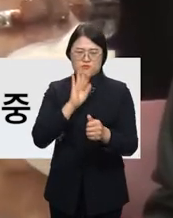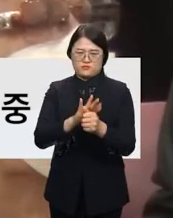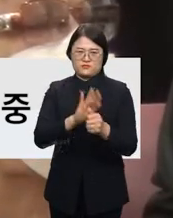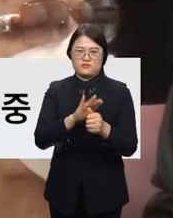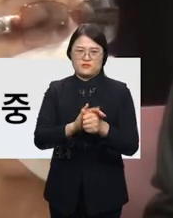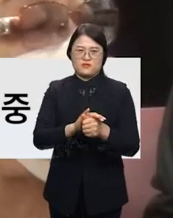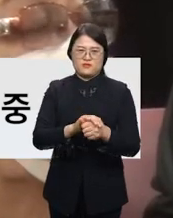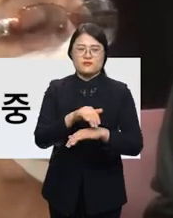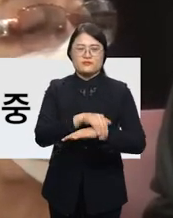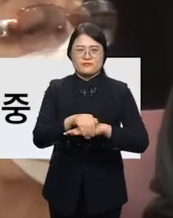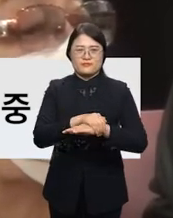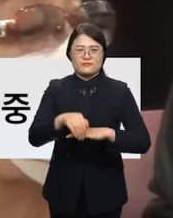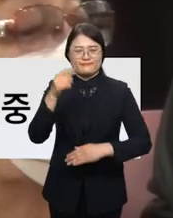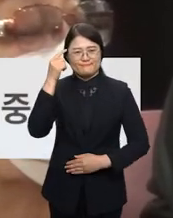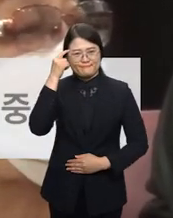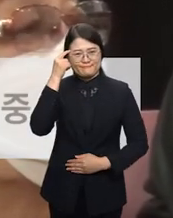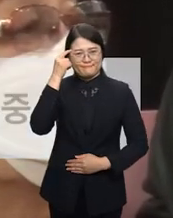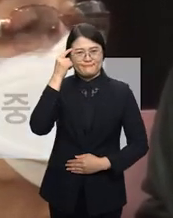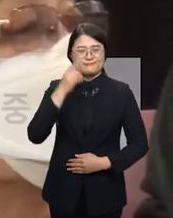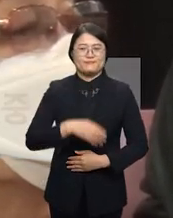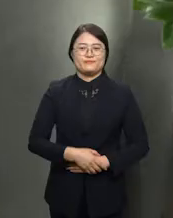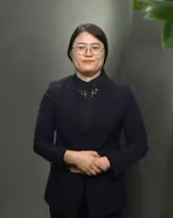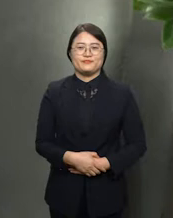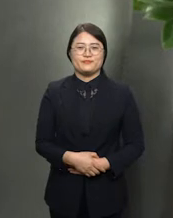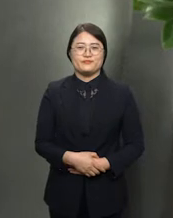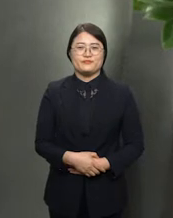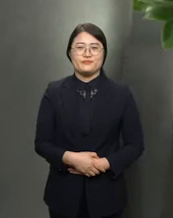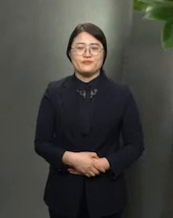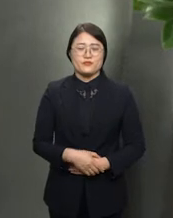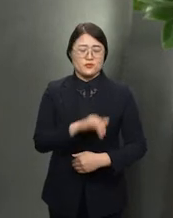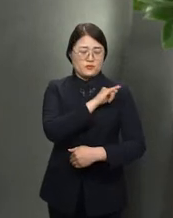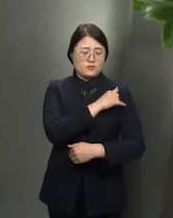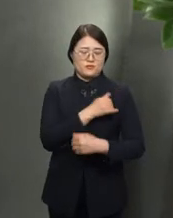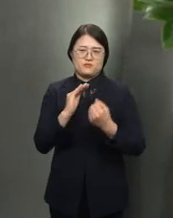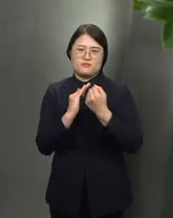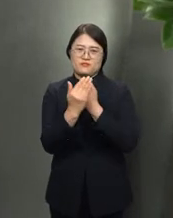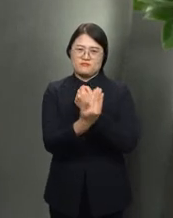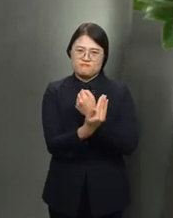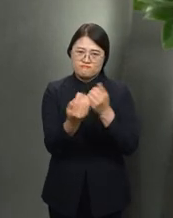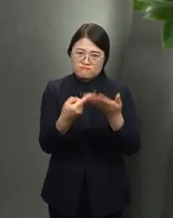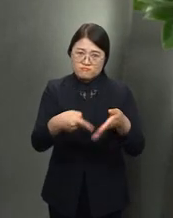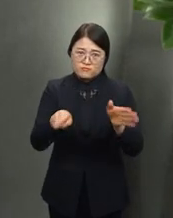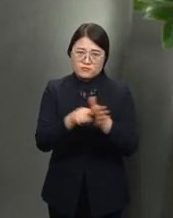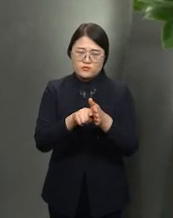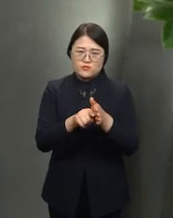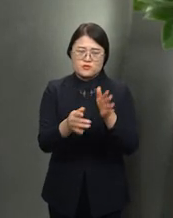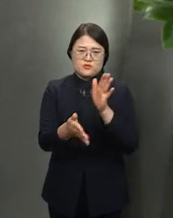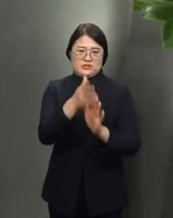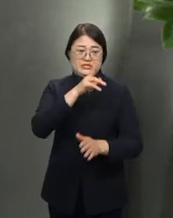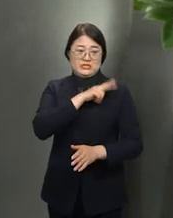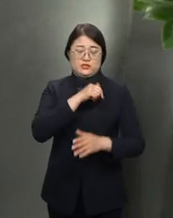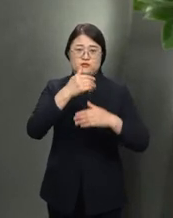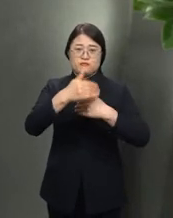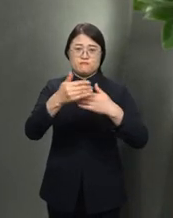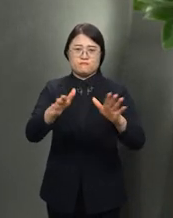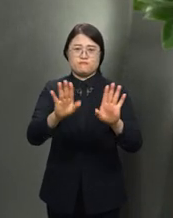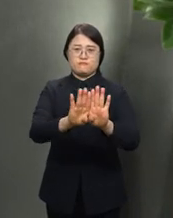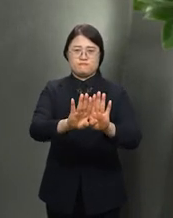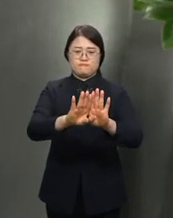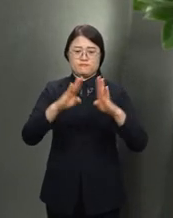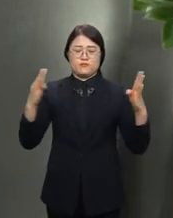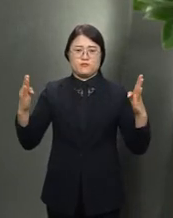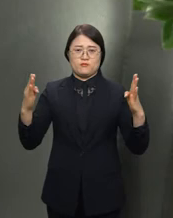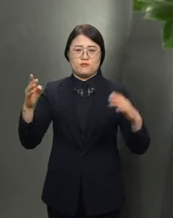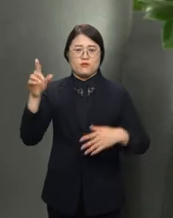지원을 해드릴까 생각하고 있습니다. 권익 보호를 위해서는 지회장실을 개방해서